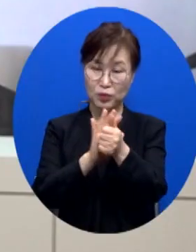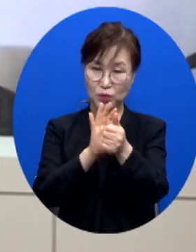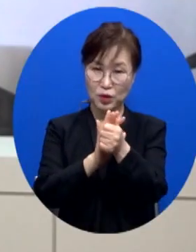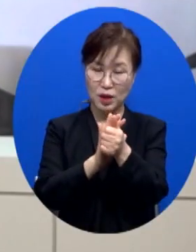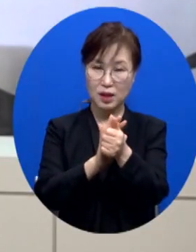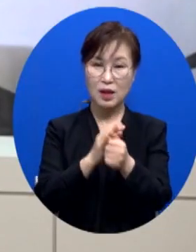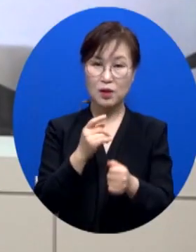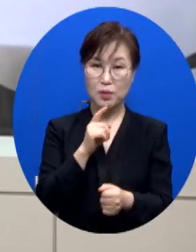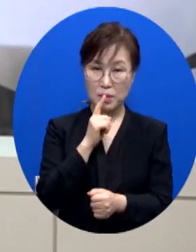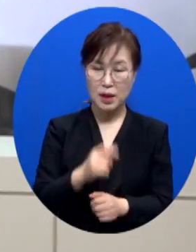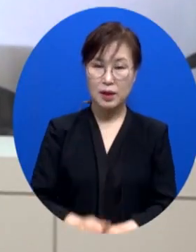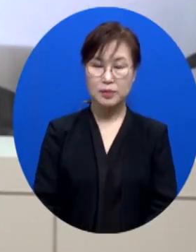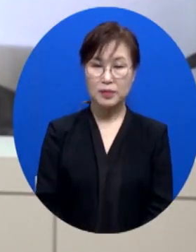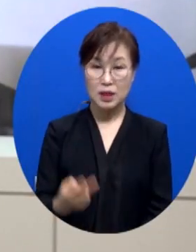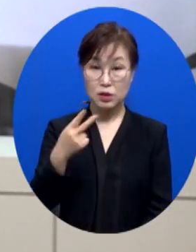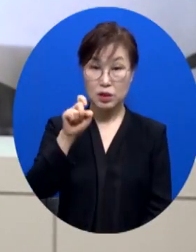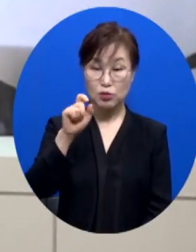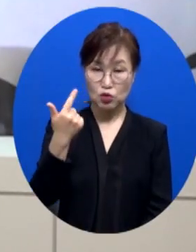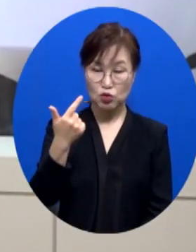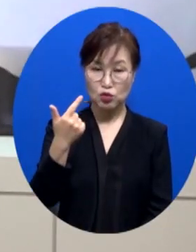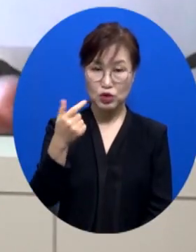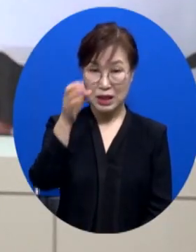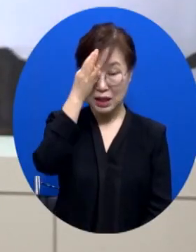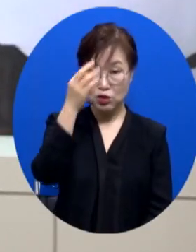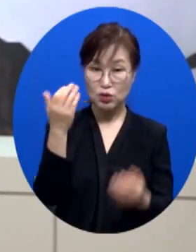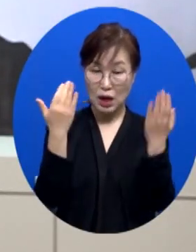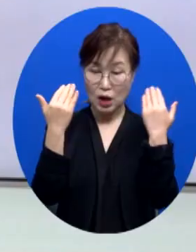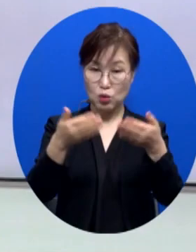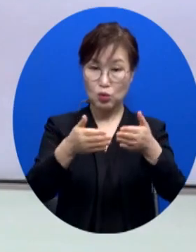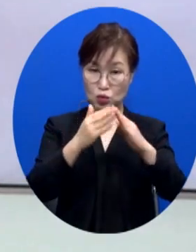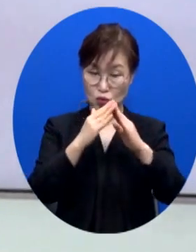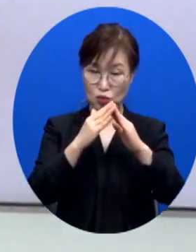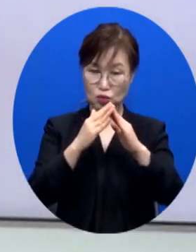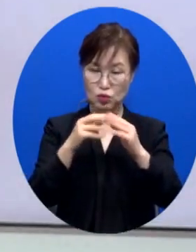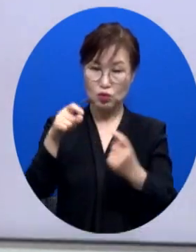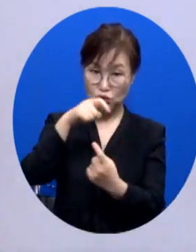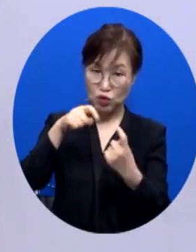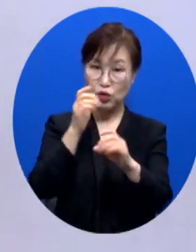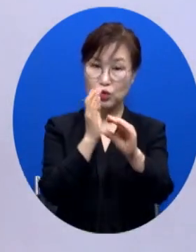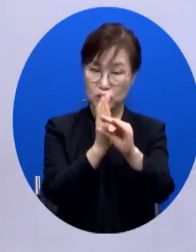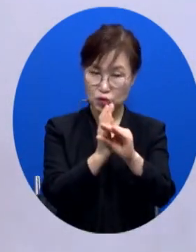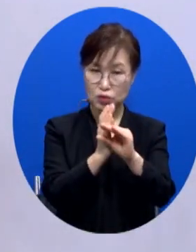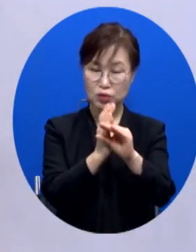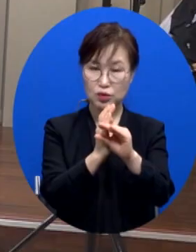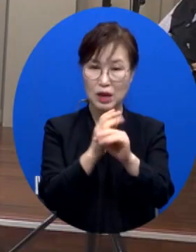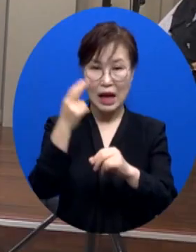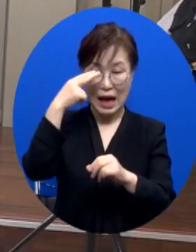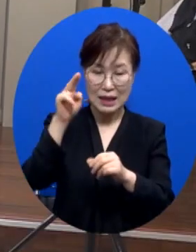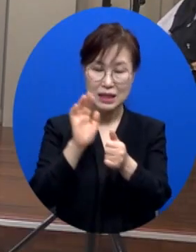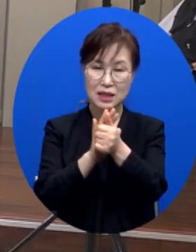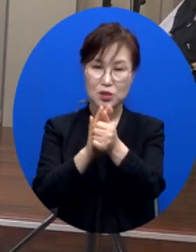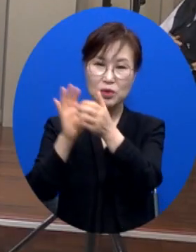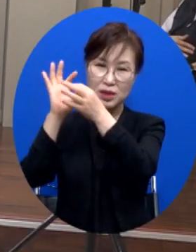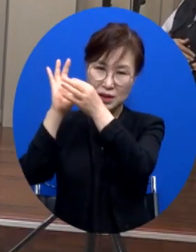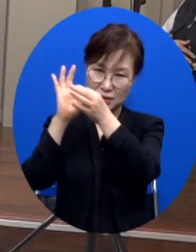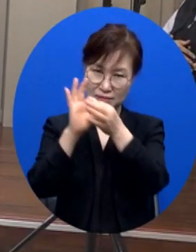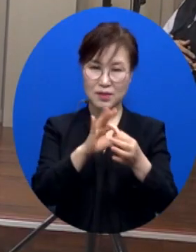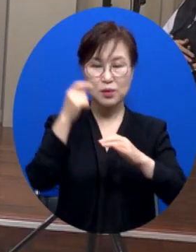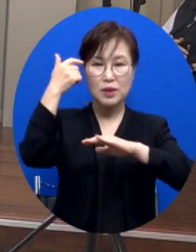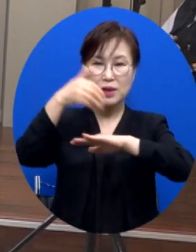한교봉은 2016년에 IT 현지에 기술 학교를 준공해 운영해 오는 등 IT 지원을 이어가고